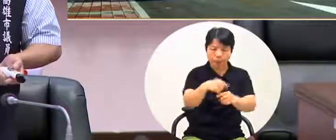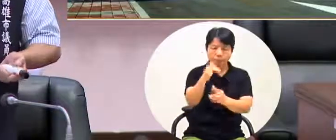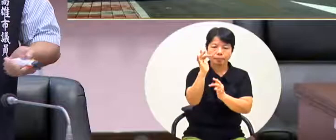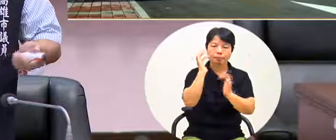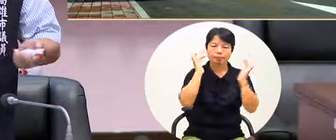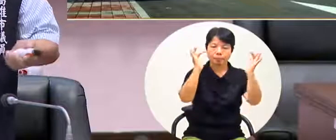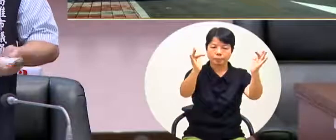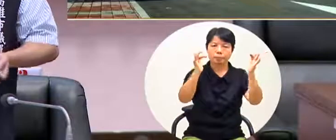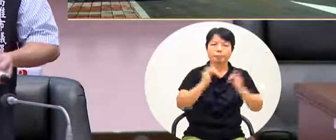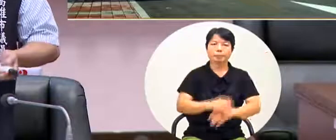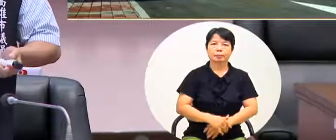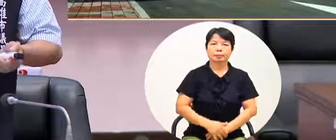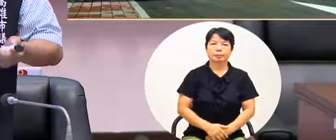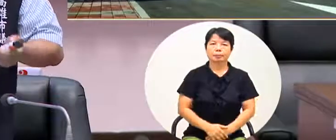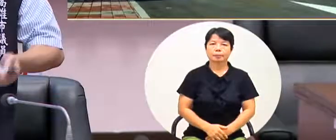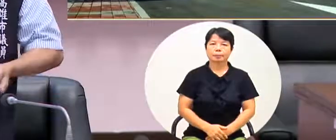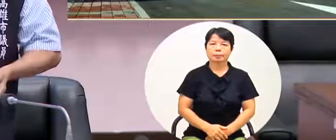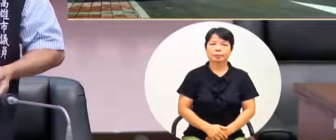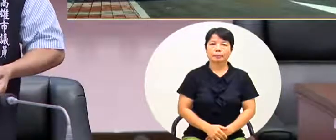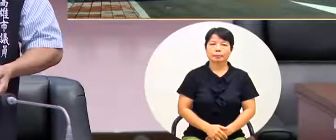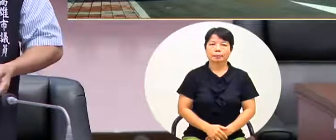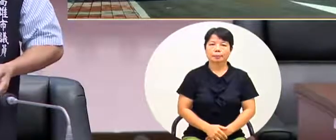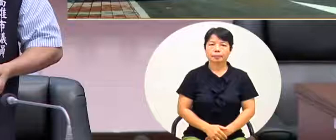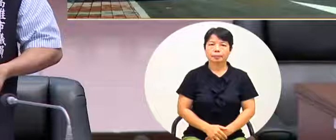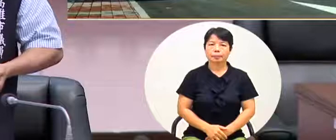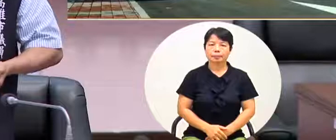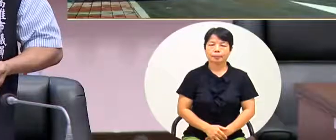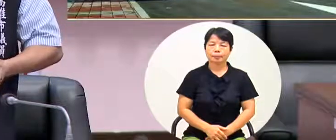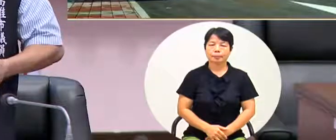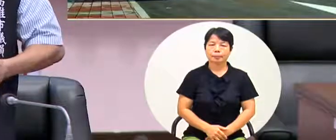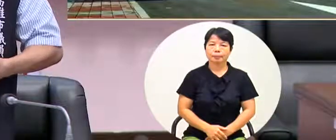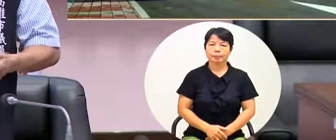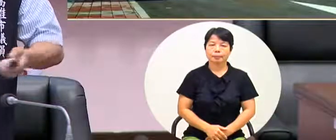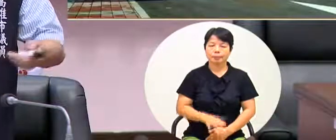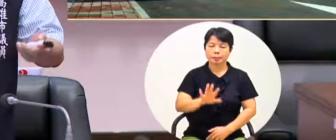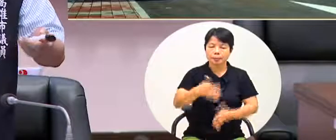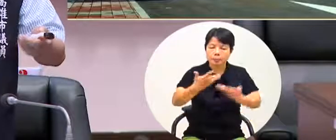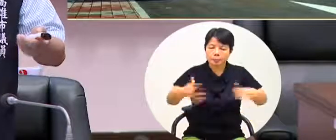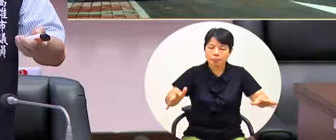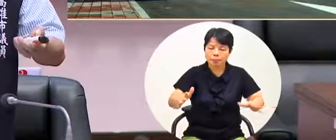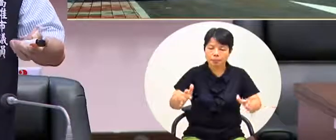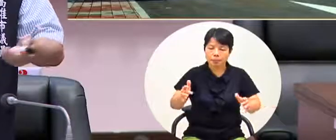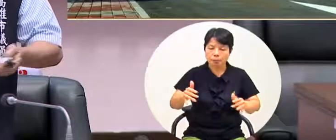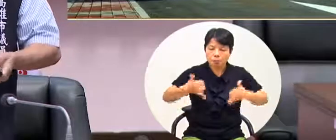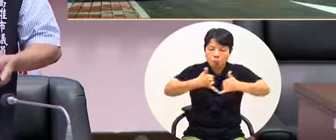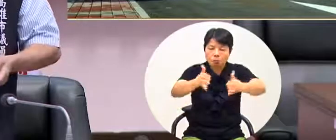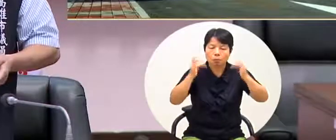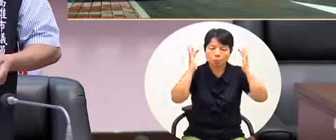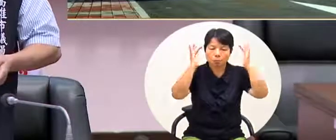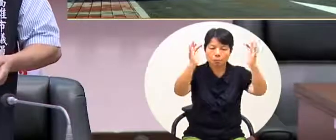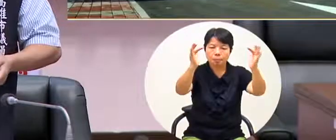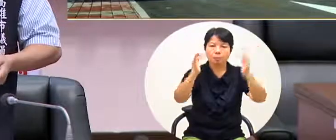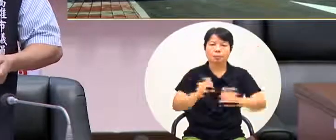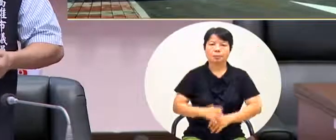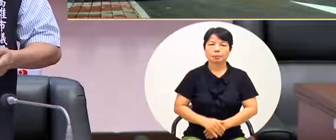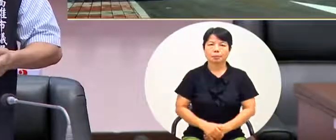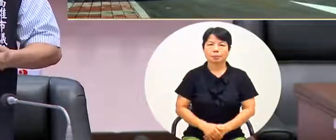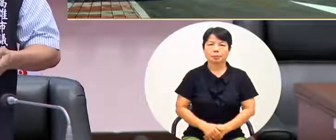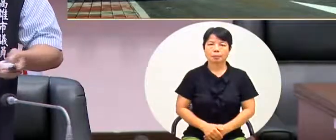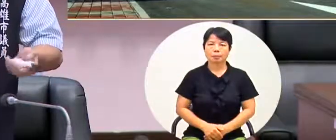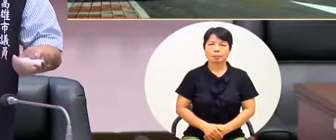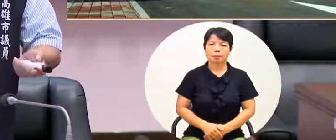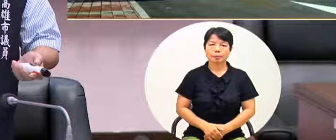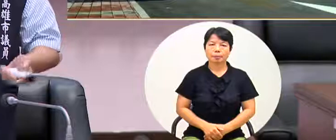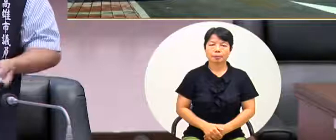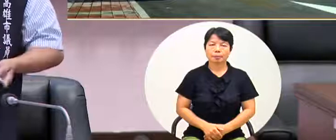近真济的这绿树也好啦吼，也是咱伫这个公园内底